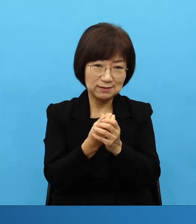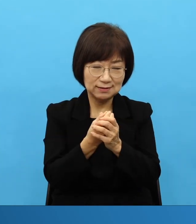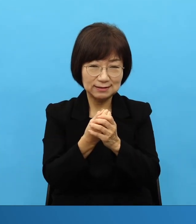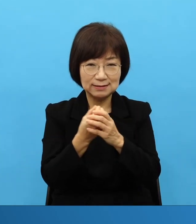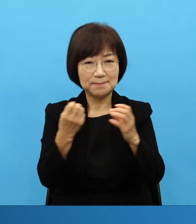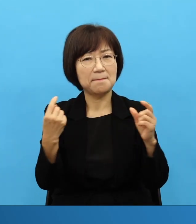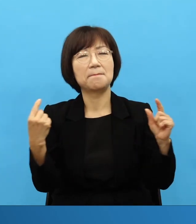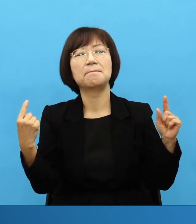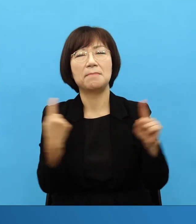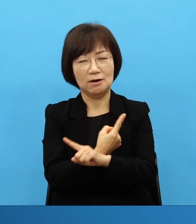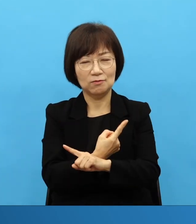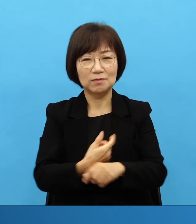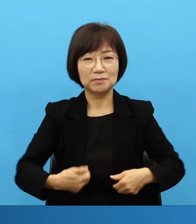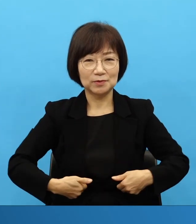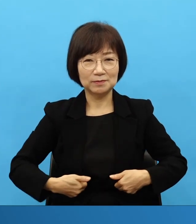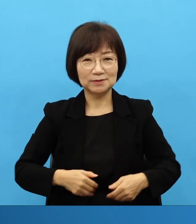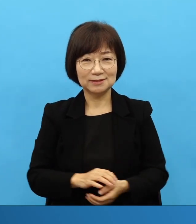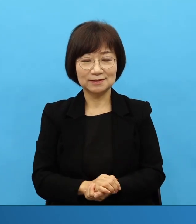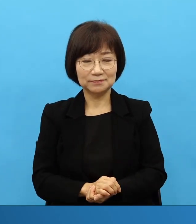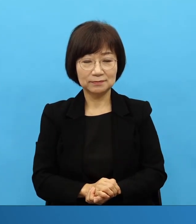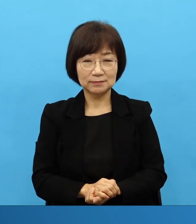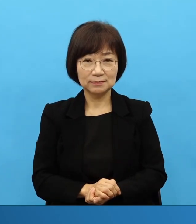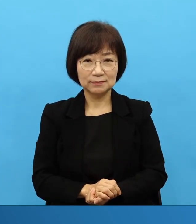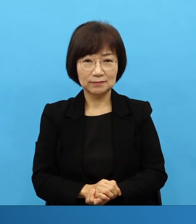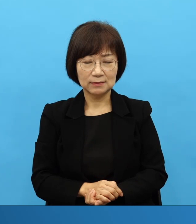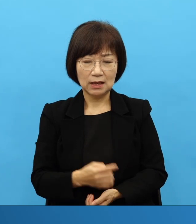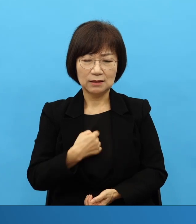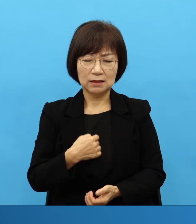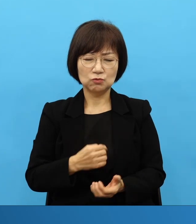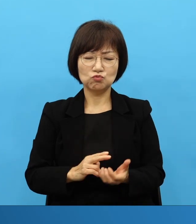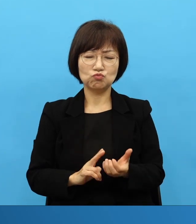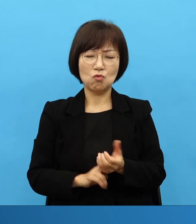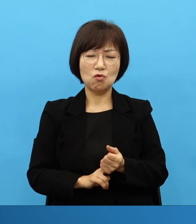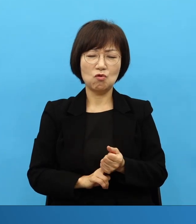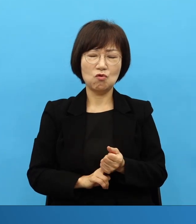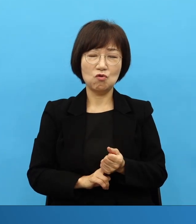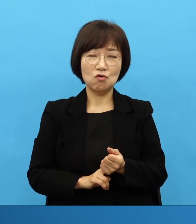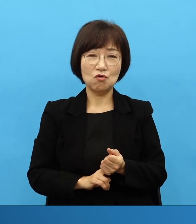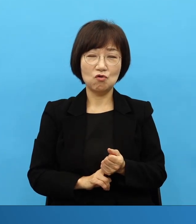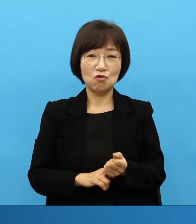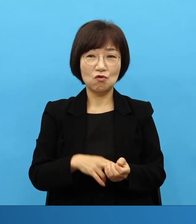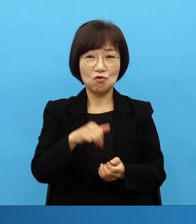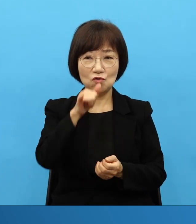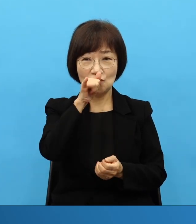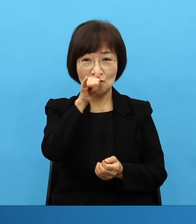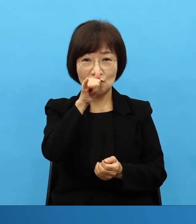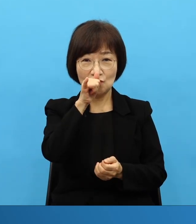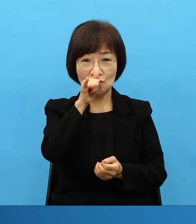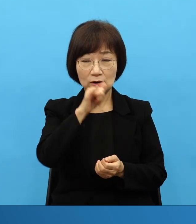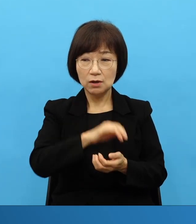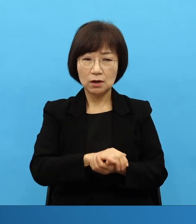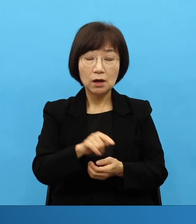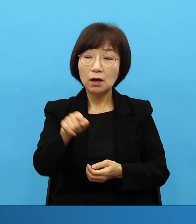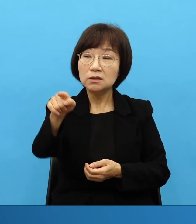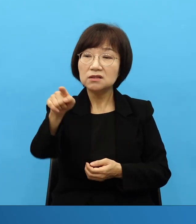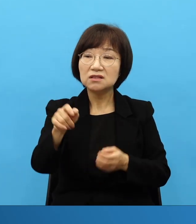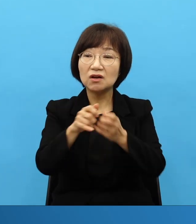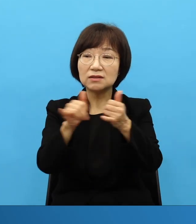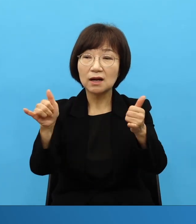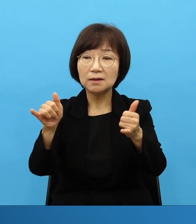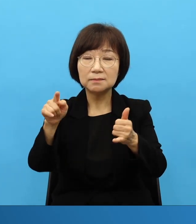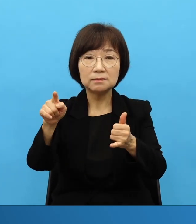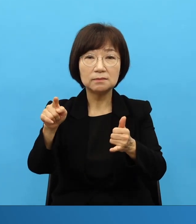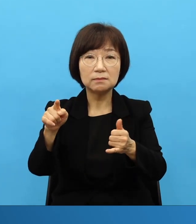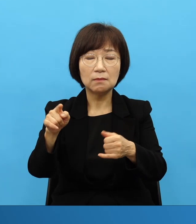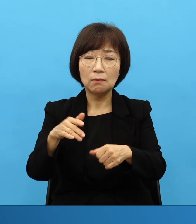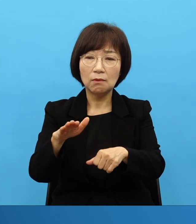hidden 숨은 background. 나의 배경이 있어요. We have a hidden 우리는 background. 모른다니까. We don't even know about this background. 아니 저 사람 아무 잘못도 없는데 어째서 가다가 저게